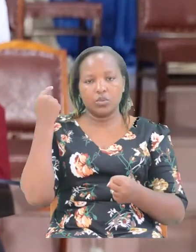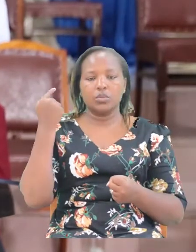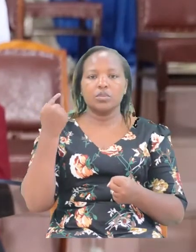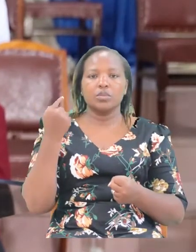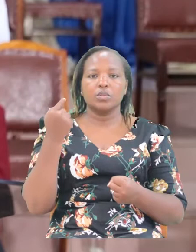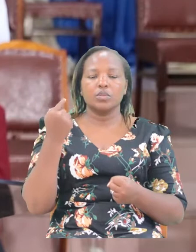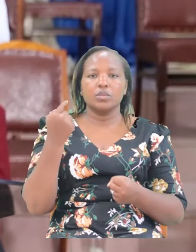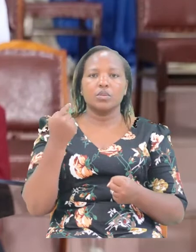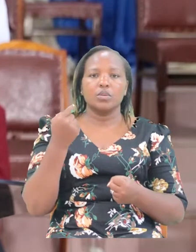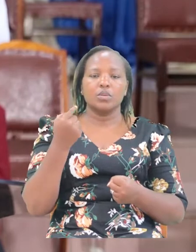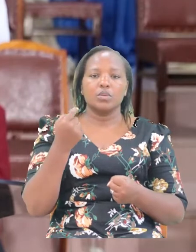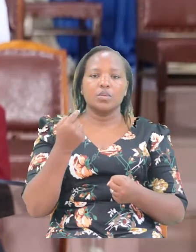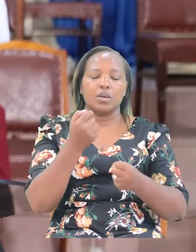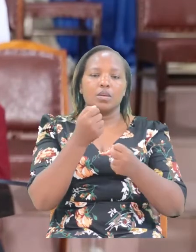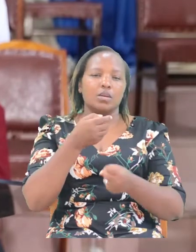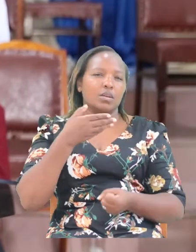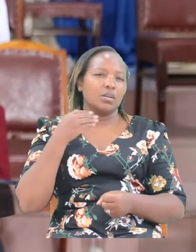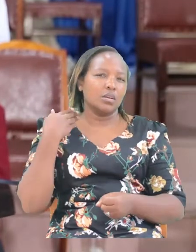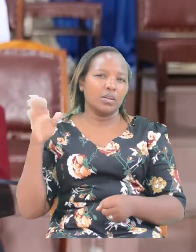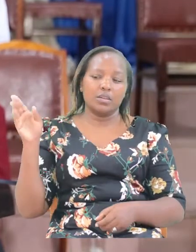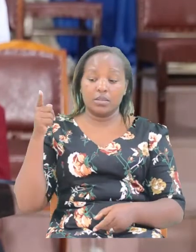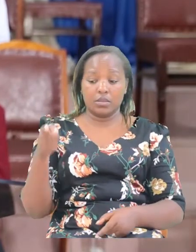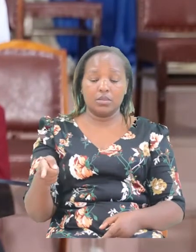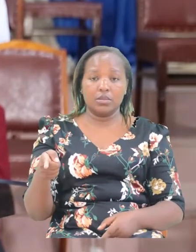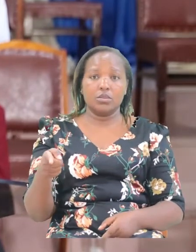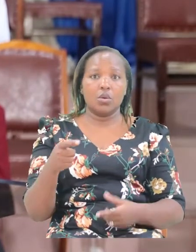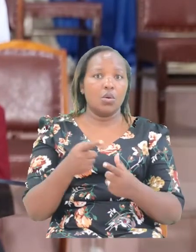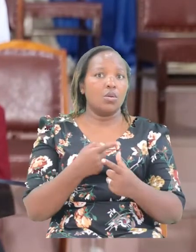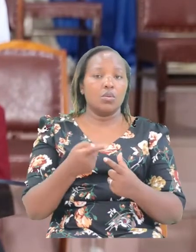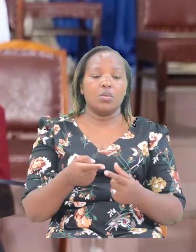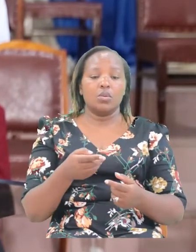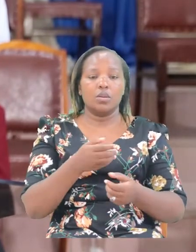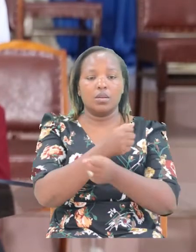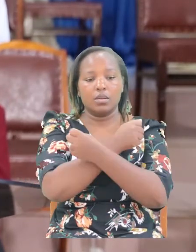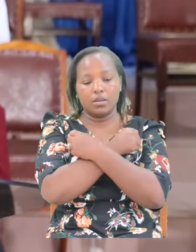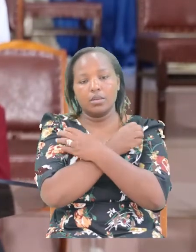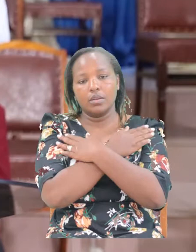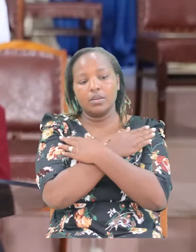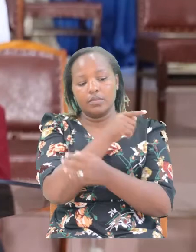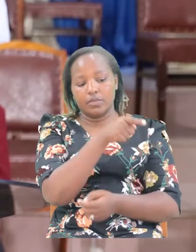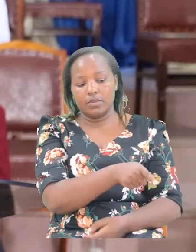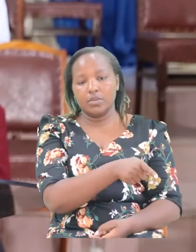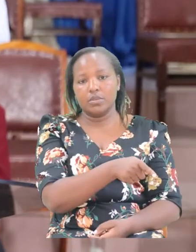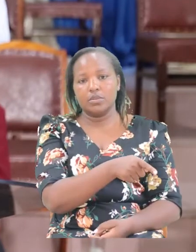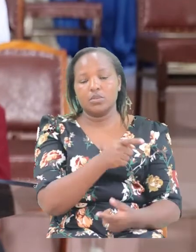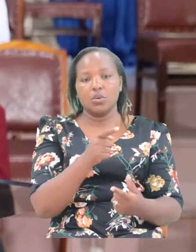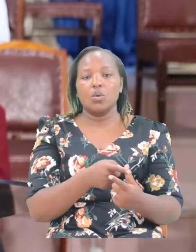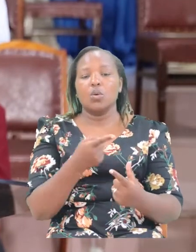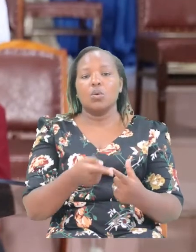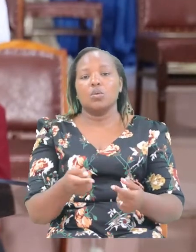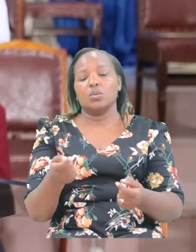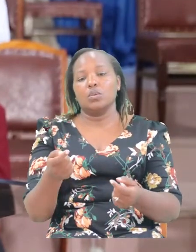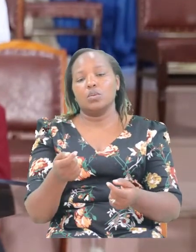ama atamchukia huyu na kumpenda huyu, ama atashikamana na